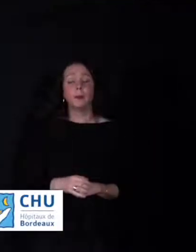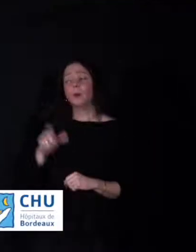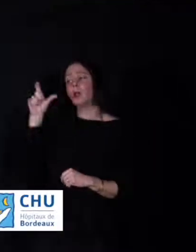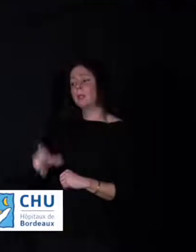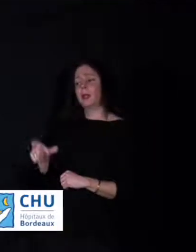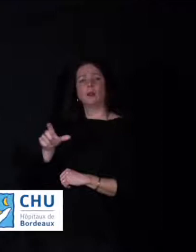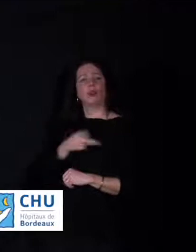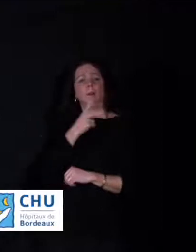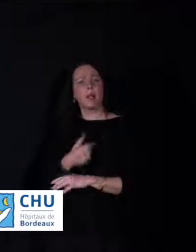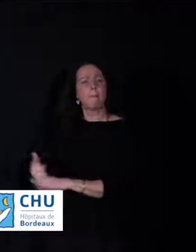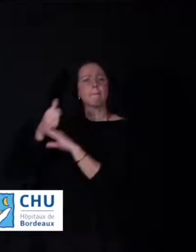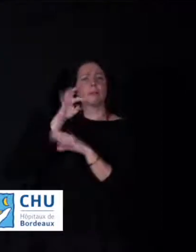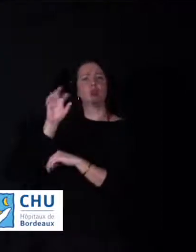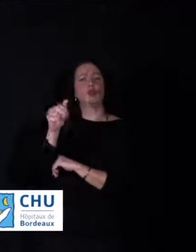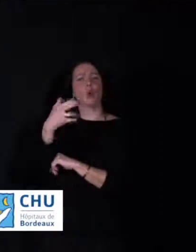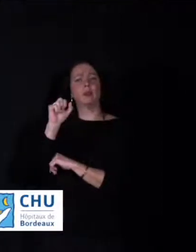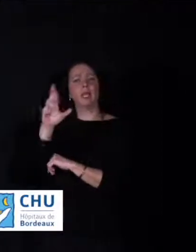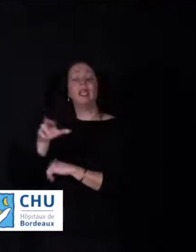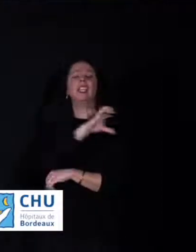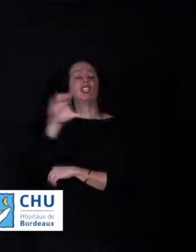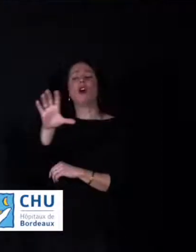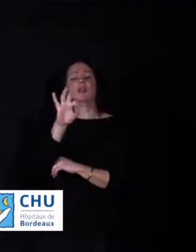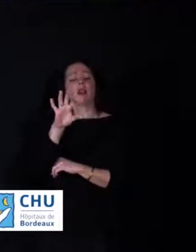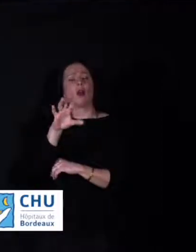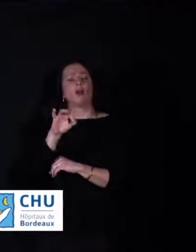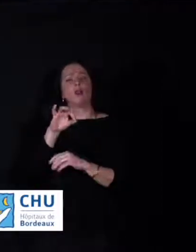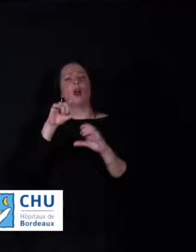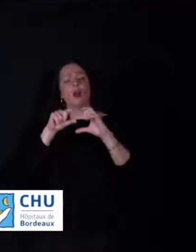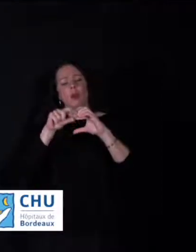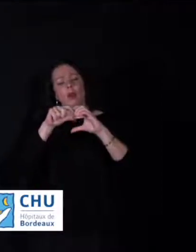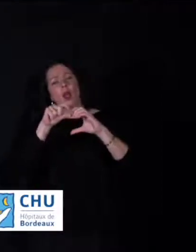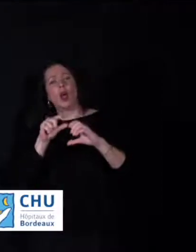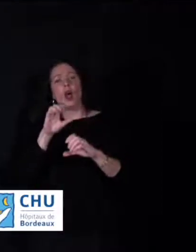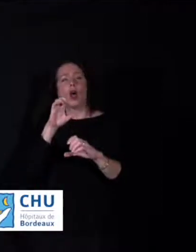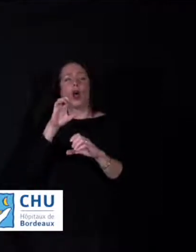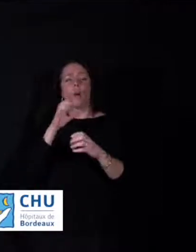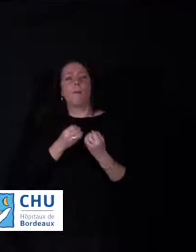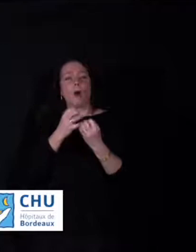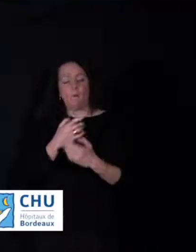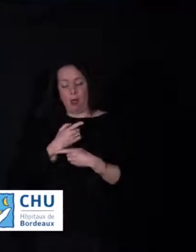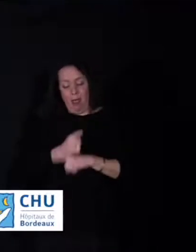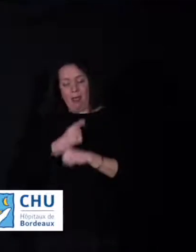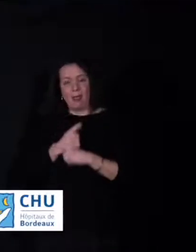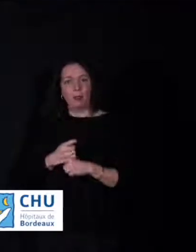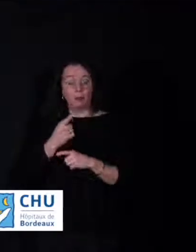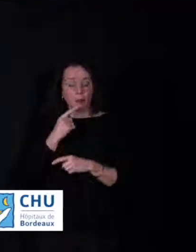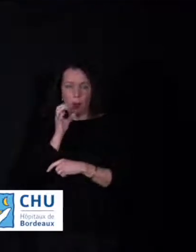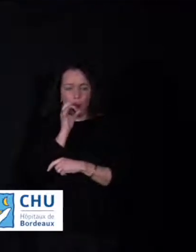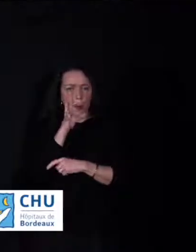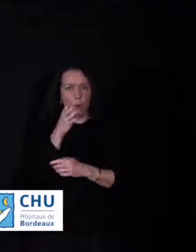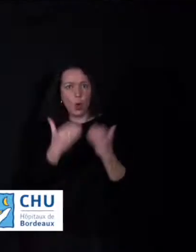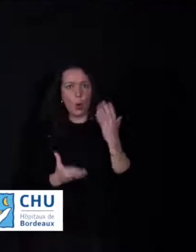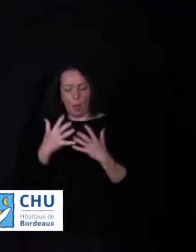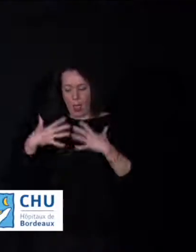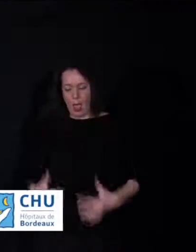dit que les 150 antigènes que l'on trouve dans les vaccins représentent une goutte d'eau dans l'océan des 10